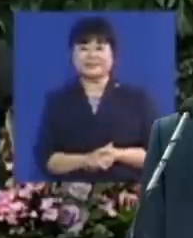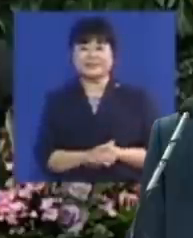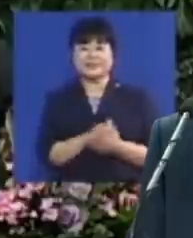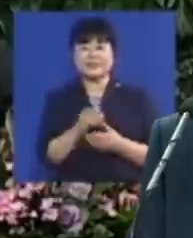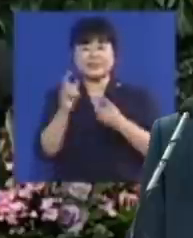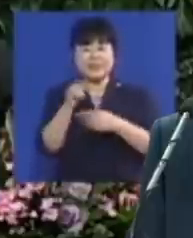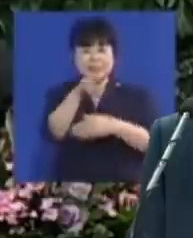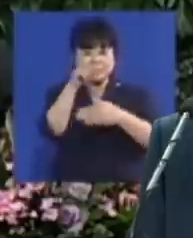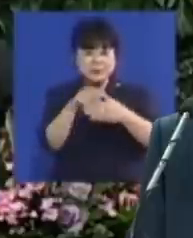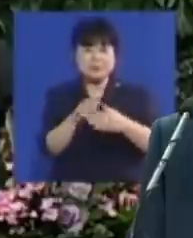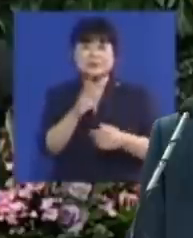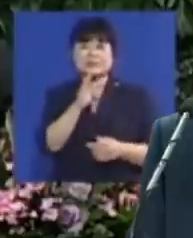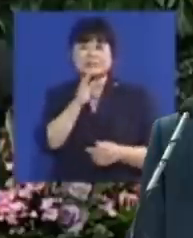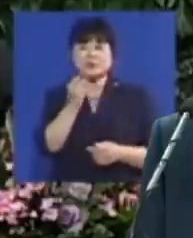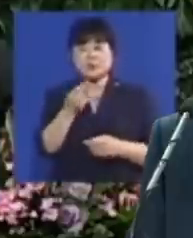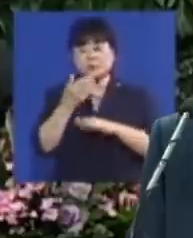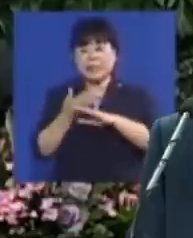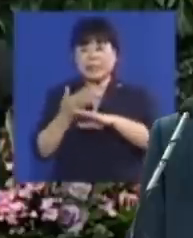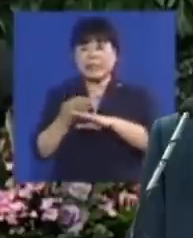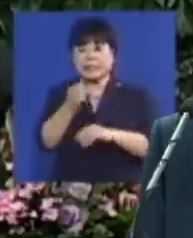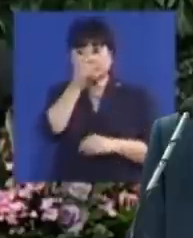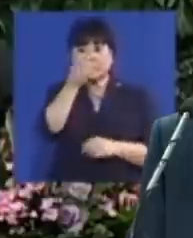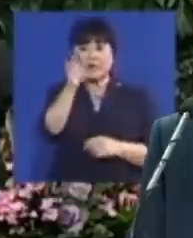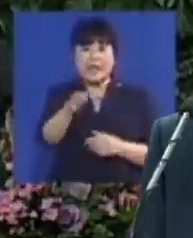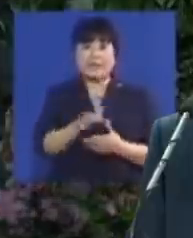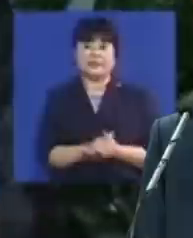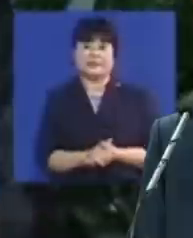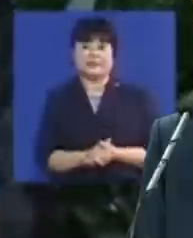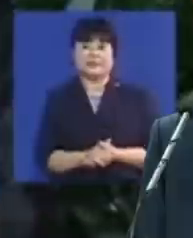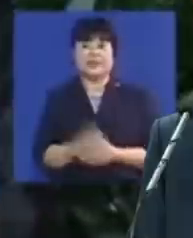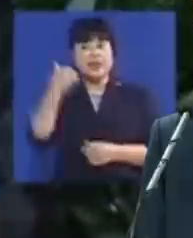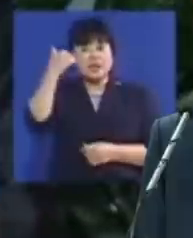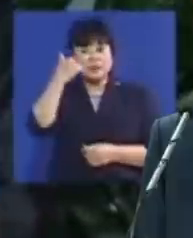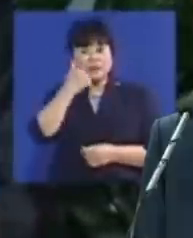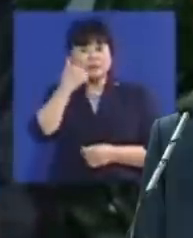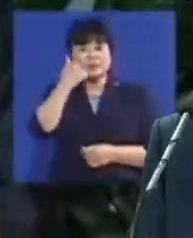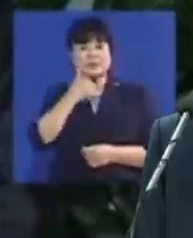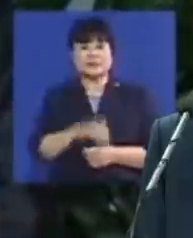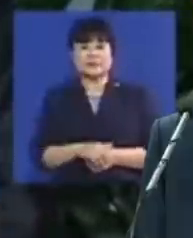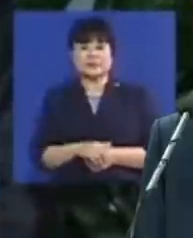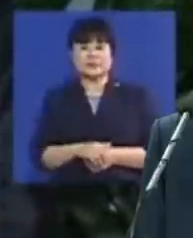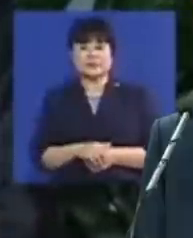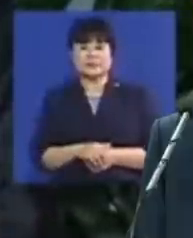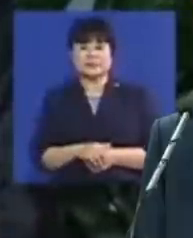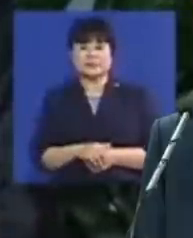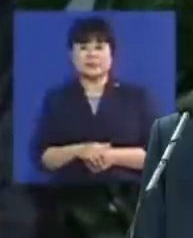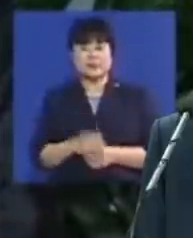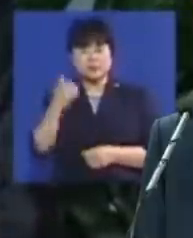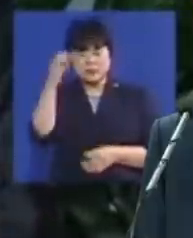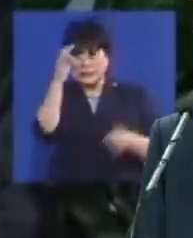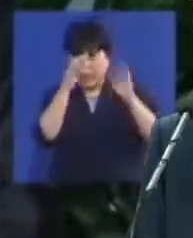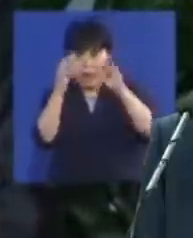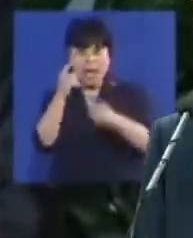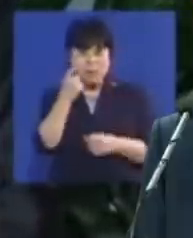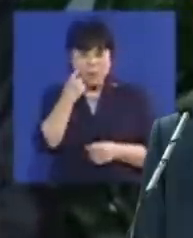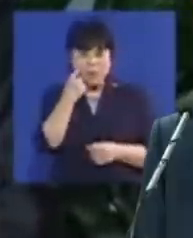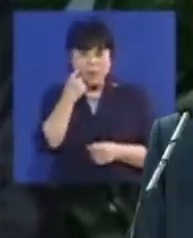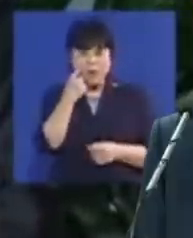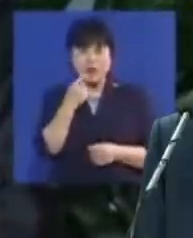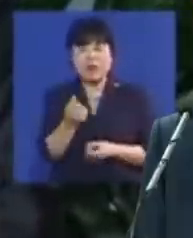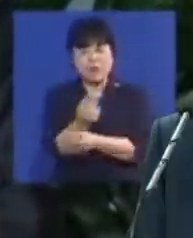우리의 삶은 정도의 차이는 있지만 누구 생애를 들여다봐도